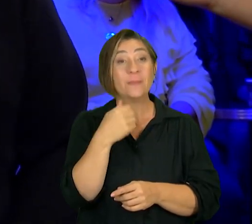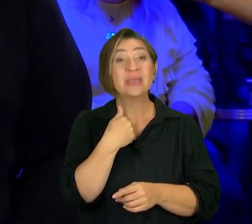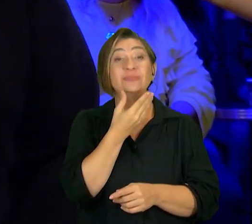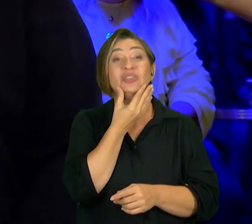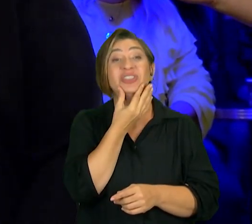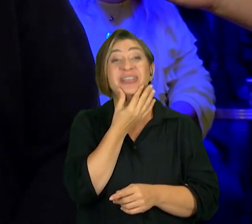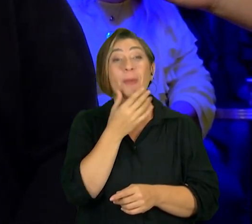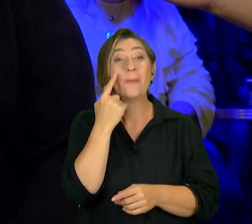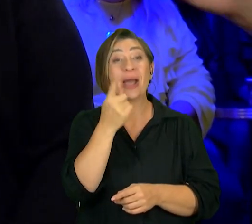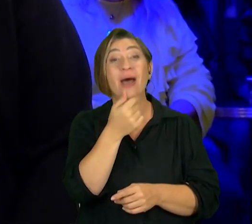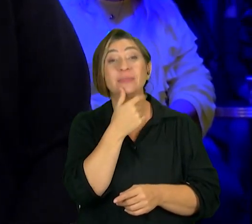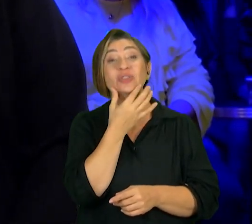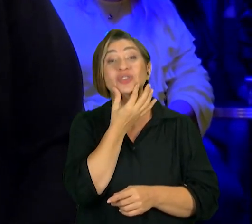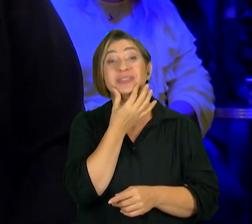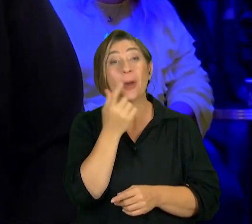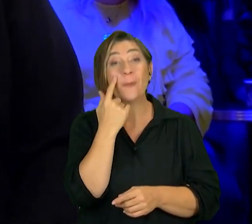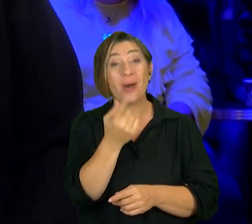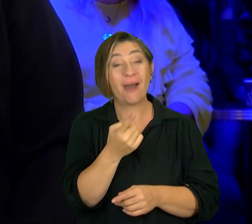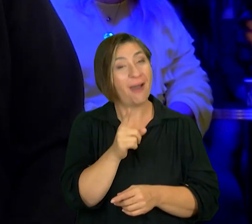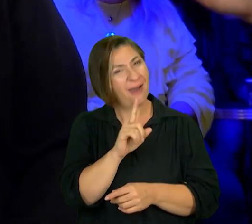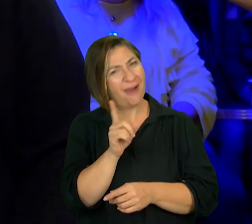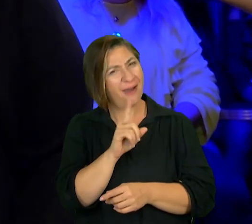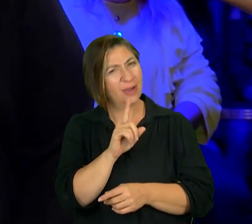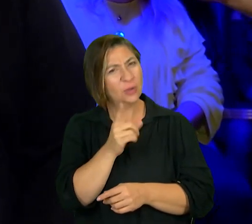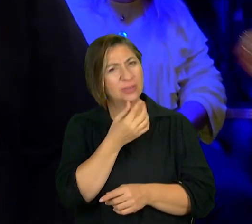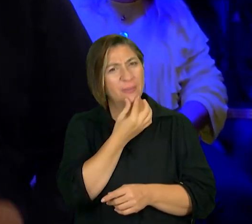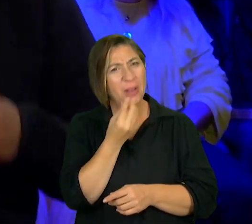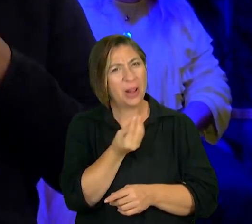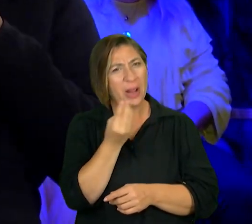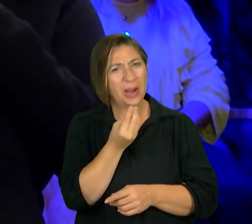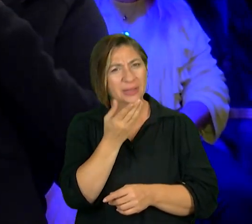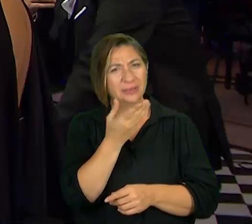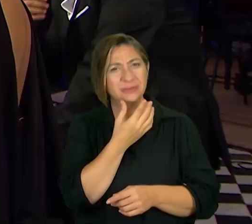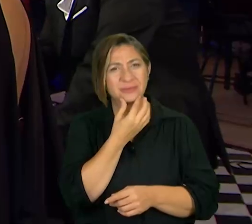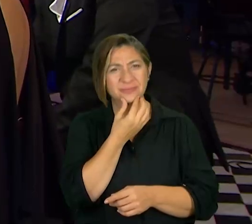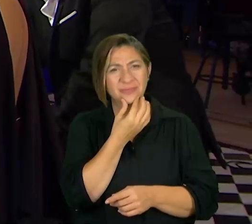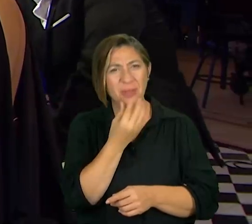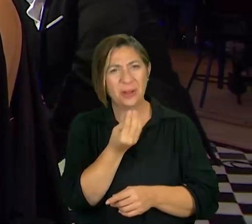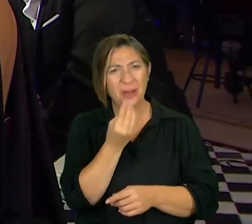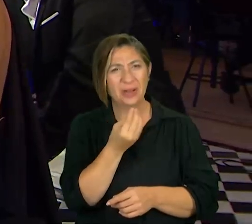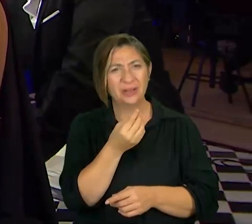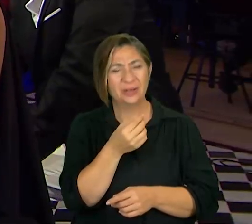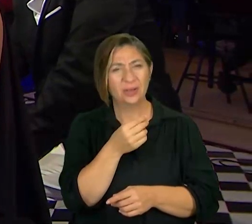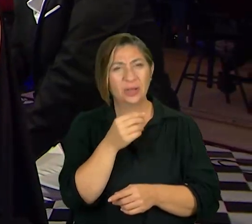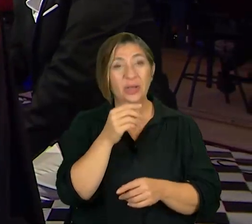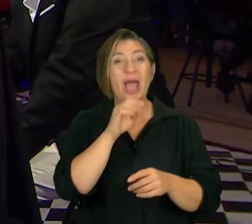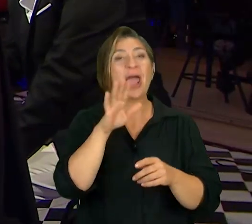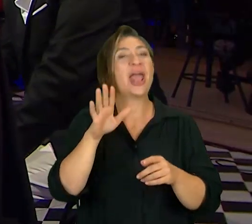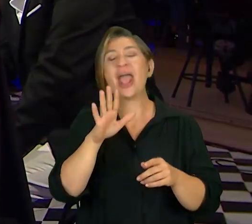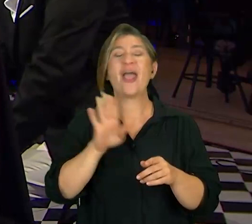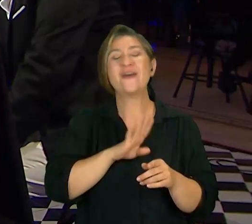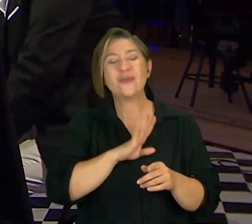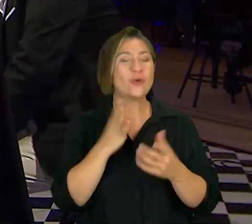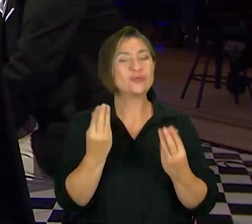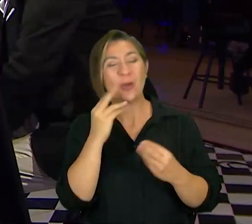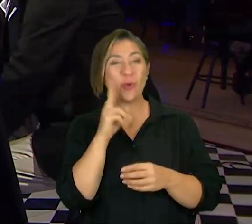benim çeneme bak, bu adamın çenesine bak. Okan'cım. Nasıl? Bu küçük çenesi. Küçük mü çenesi? Vallahi. Karısı hani, olacak karısı. Kuzguna yavrusu bilmem